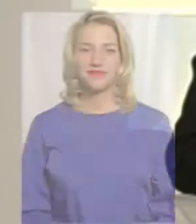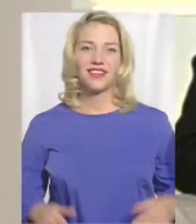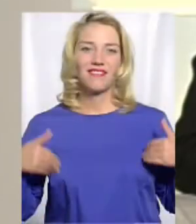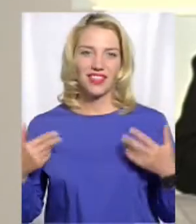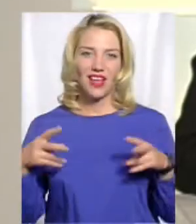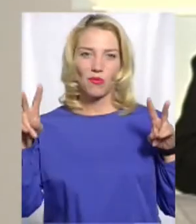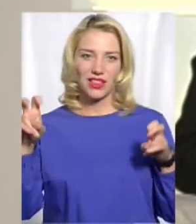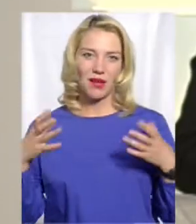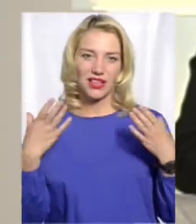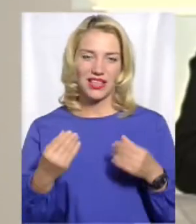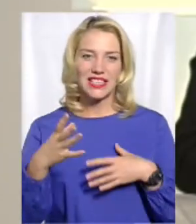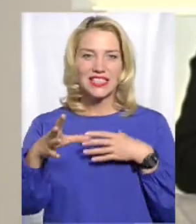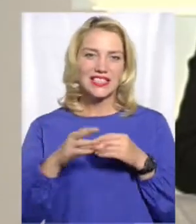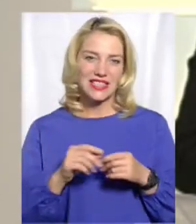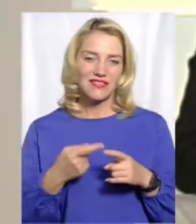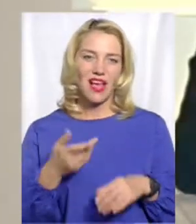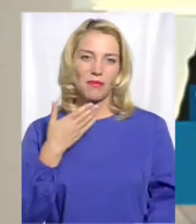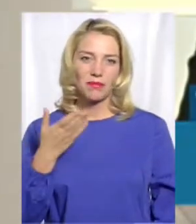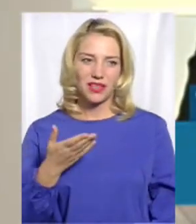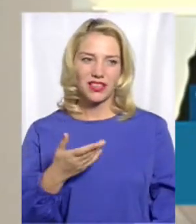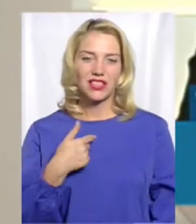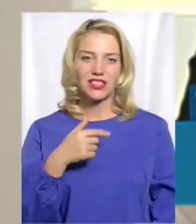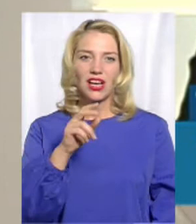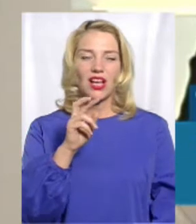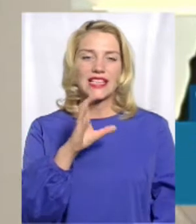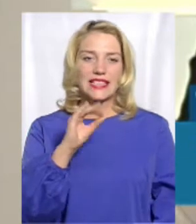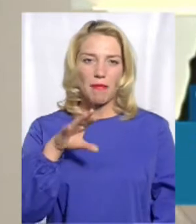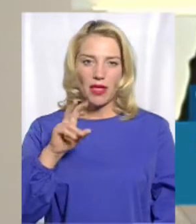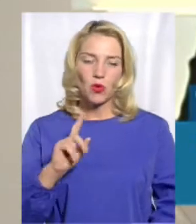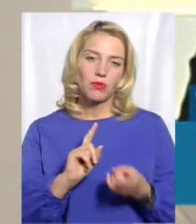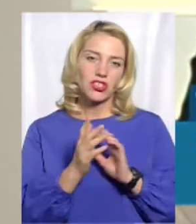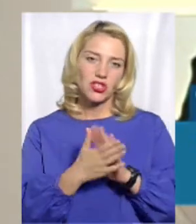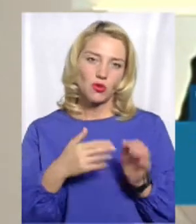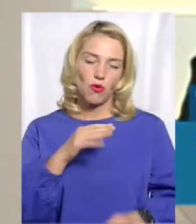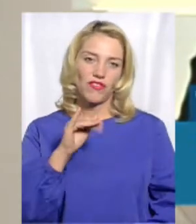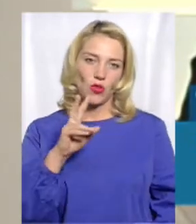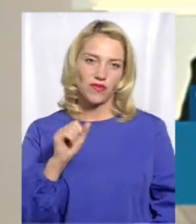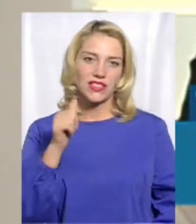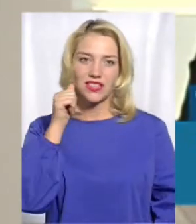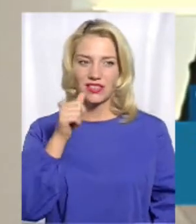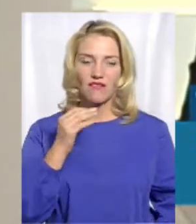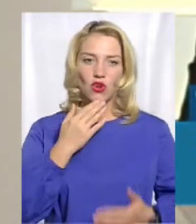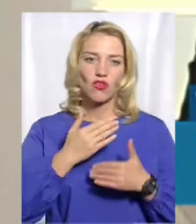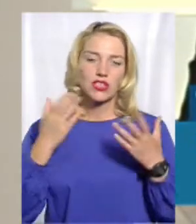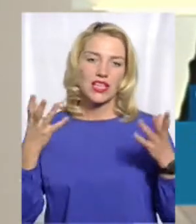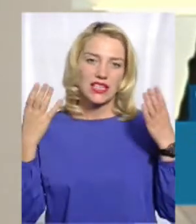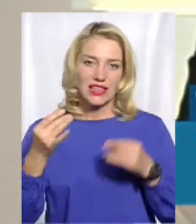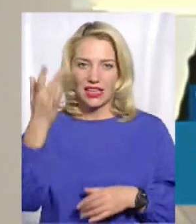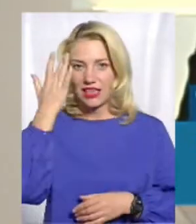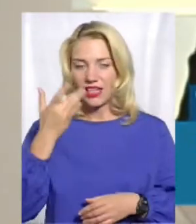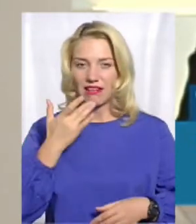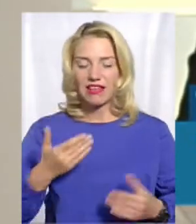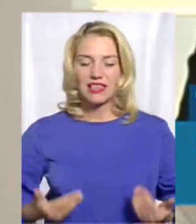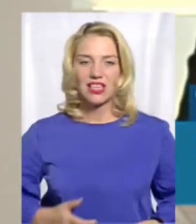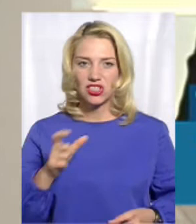Вітаємо темі дня. З вами Богдан Семенюк. На жестову мову перекладає Оксана Фіновська. Завтра, в останній день літа,